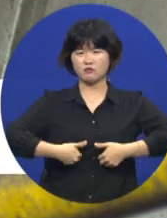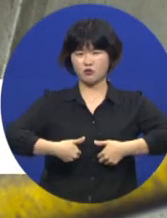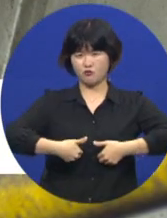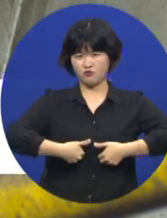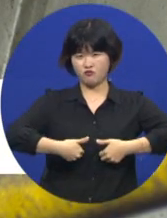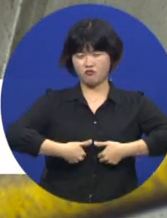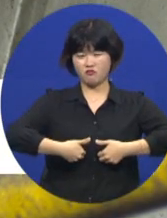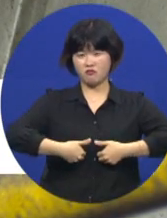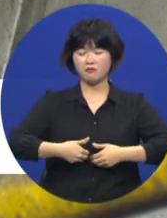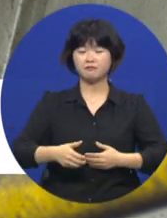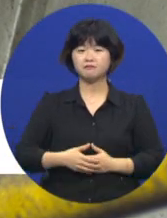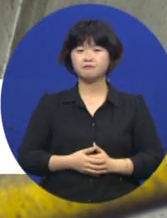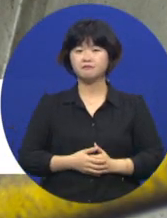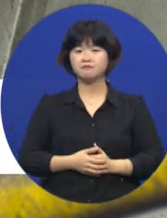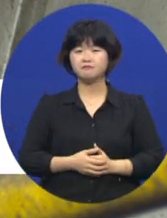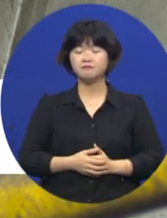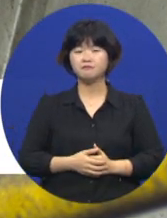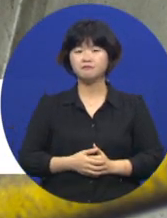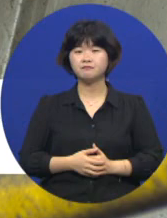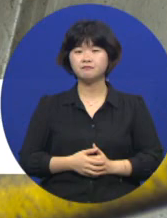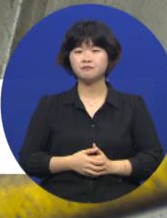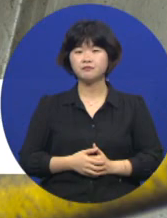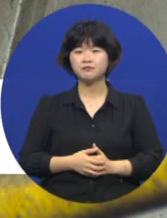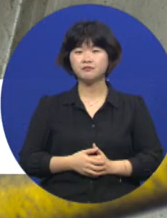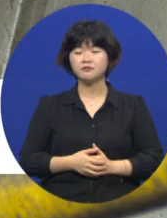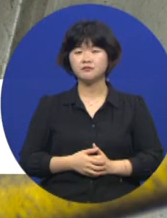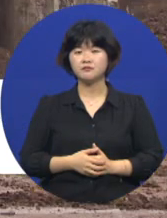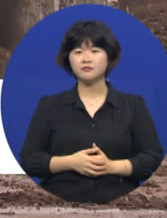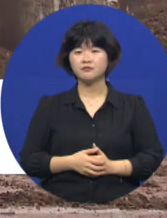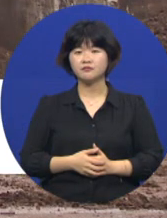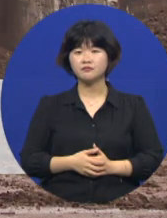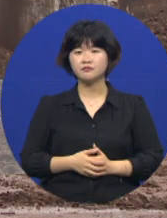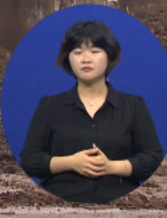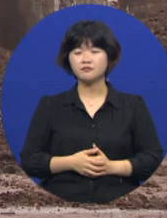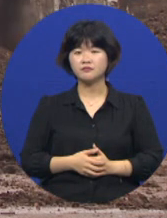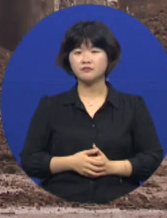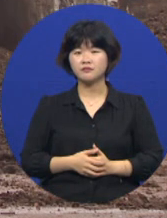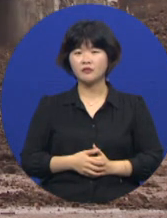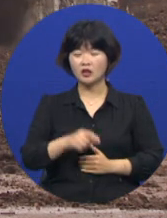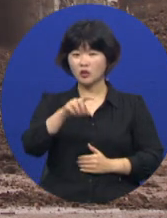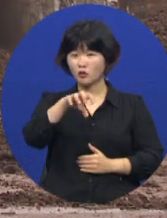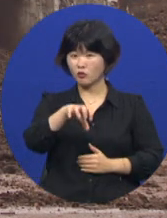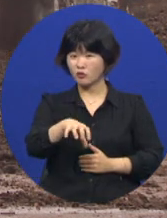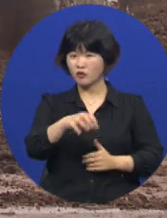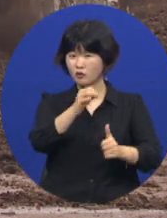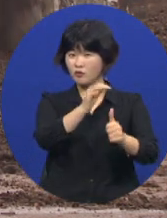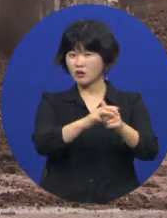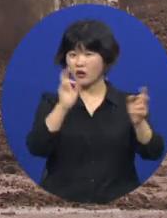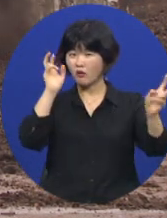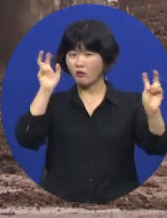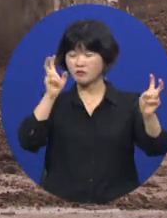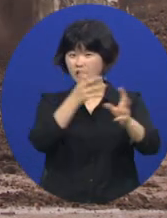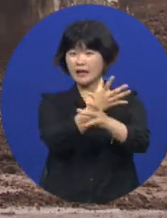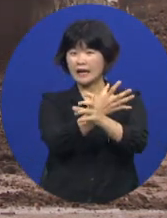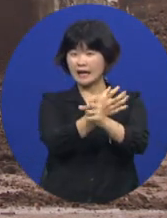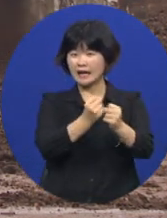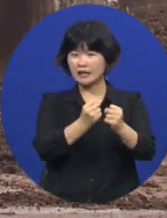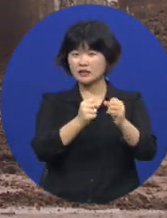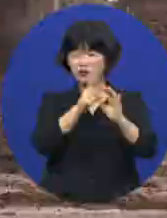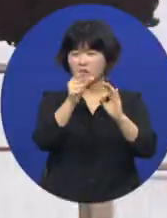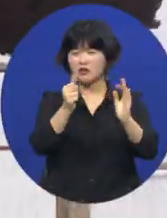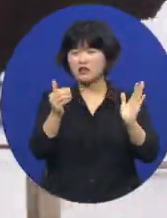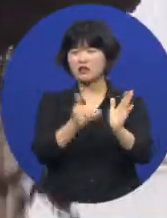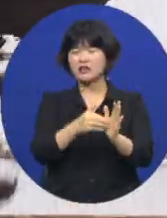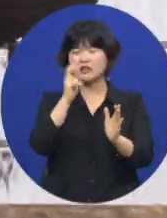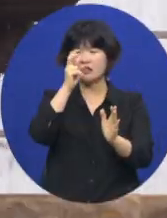부분을 그 야간까지 가동하면서 여기에다 위탁 처리 업체와의 계약도 이달 말로